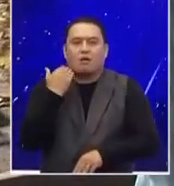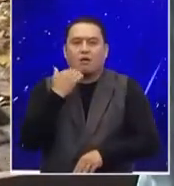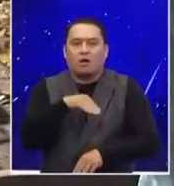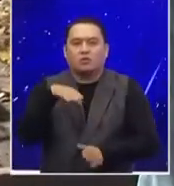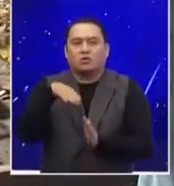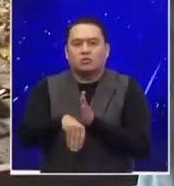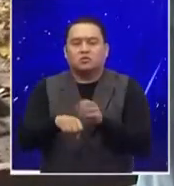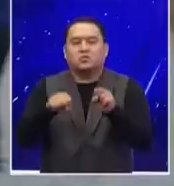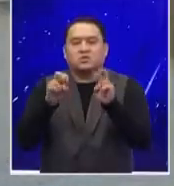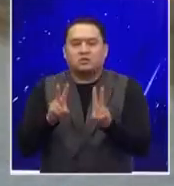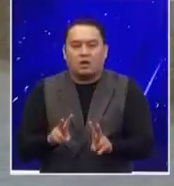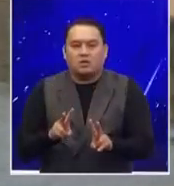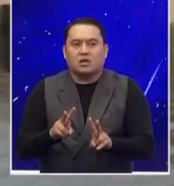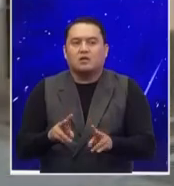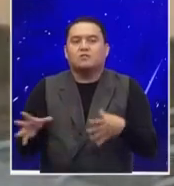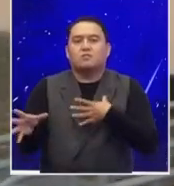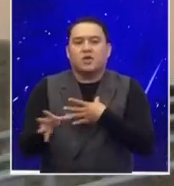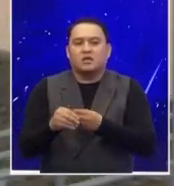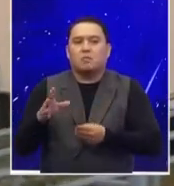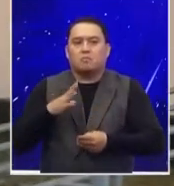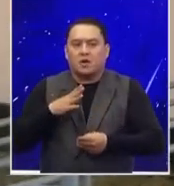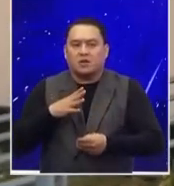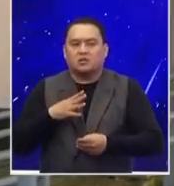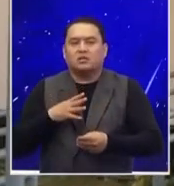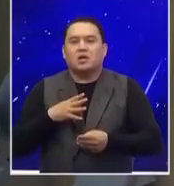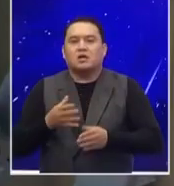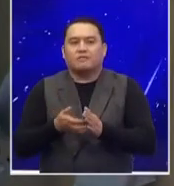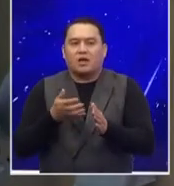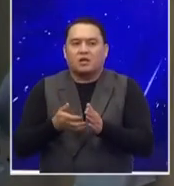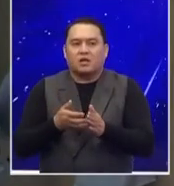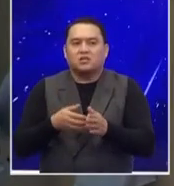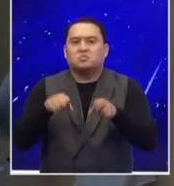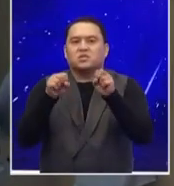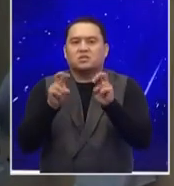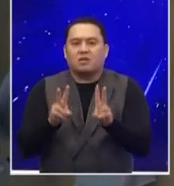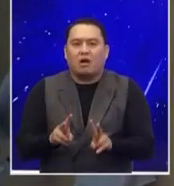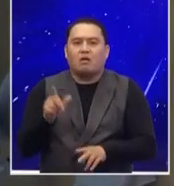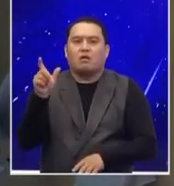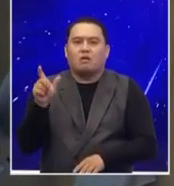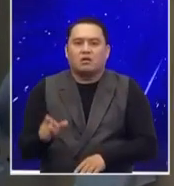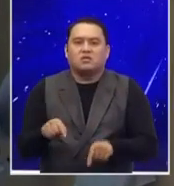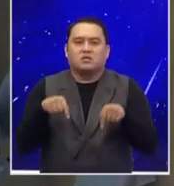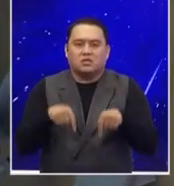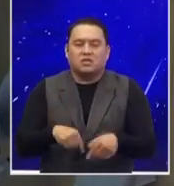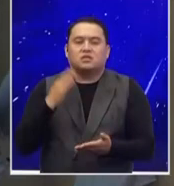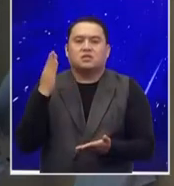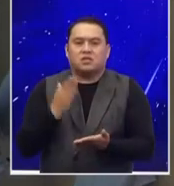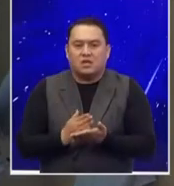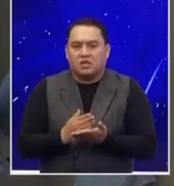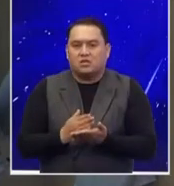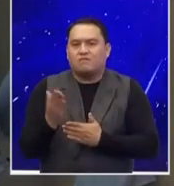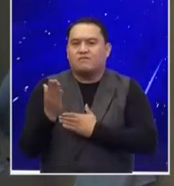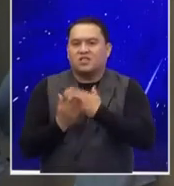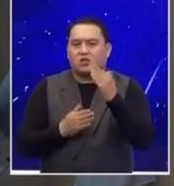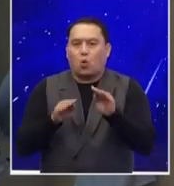составу специалистов. Однако наряду с этим были отмечены и недостатки. Кадровый потенциал, в принципе, здесь сформирован на